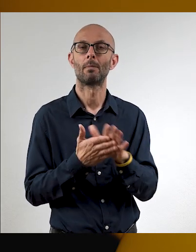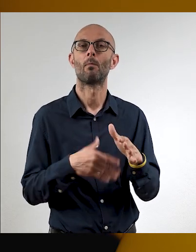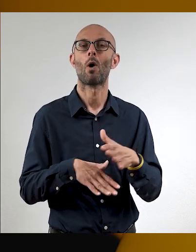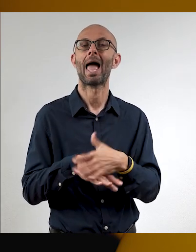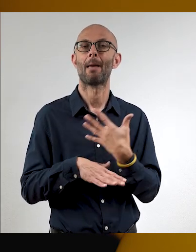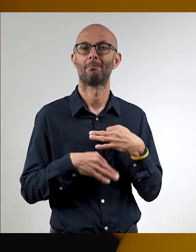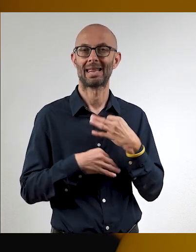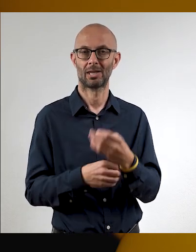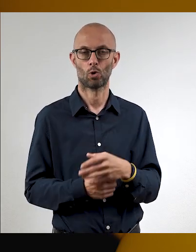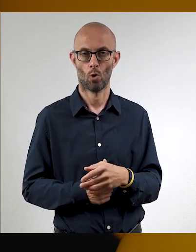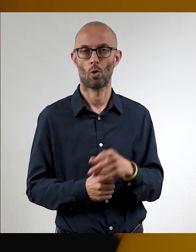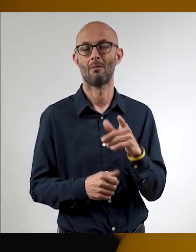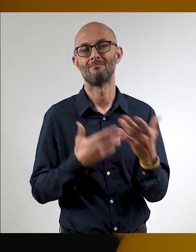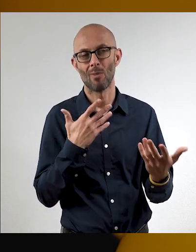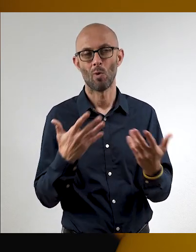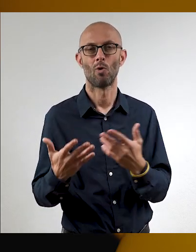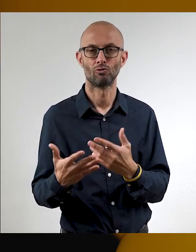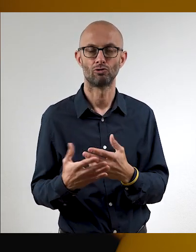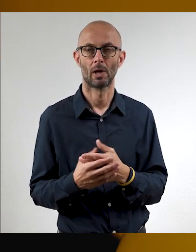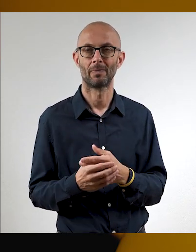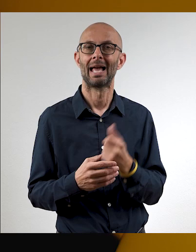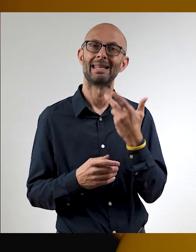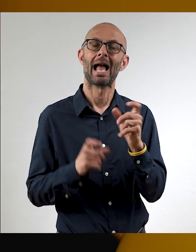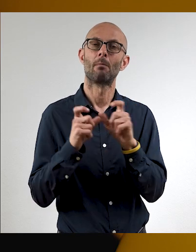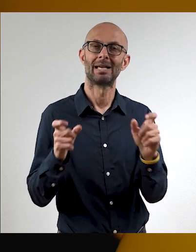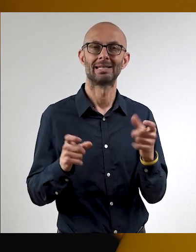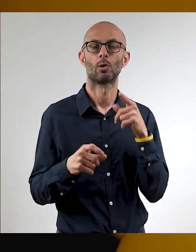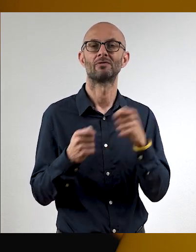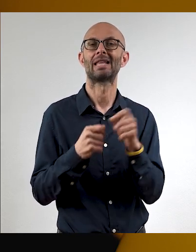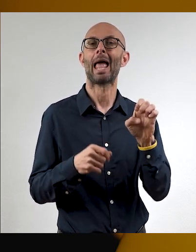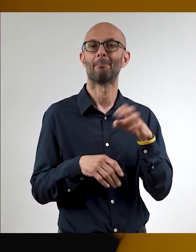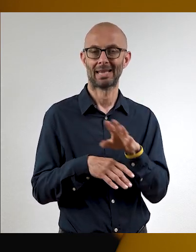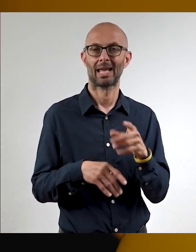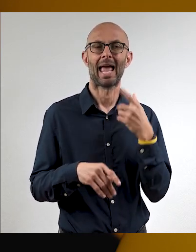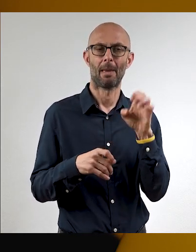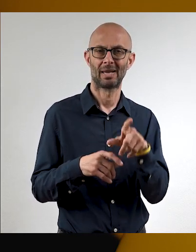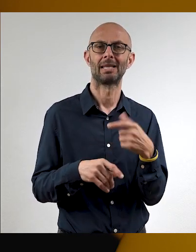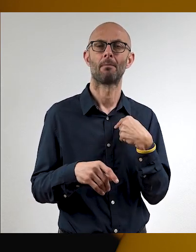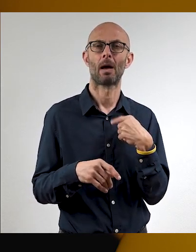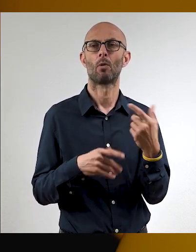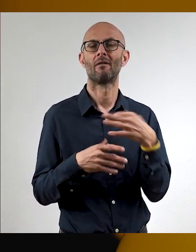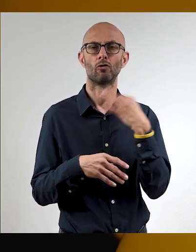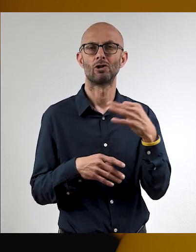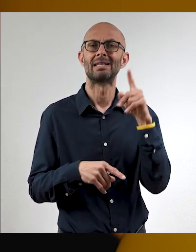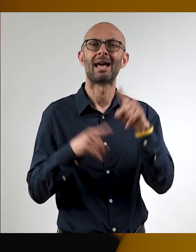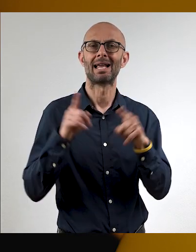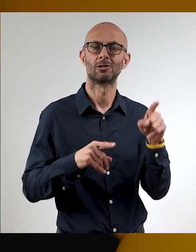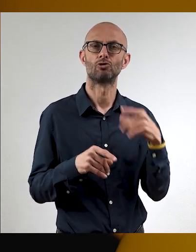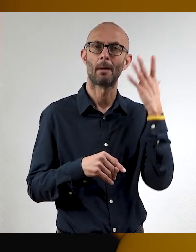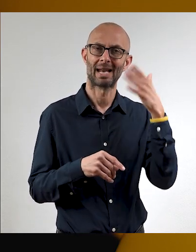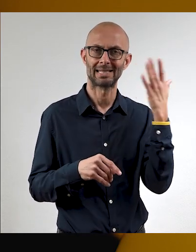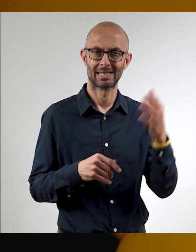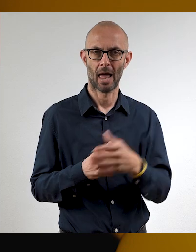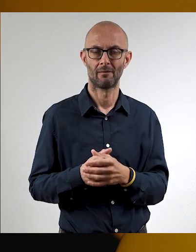empatijo. In mogoče par besed o empatiji. V zvezi s empatijo imamo včasih različne